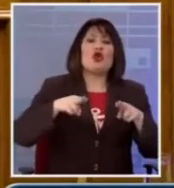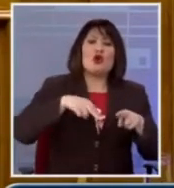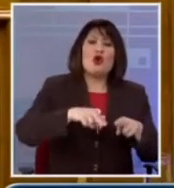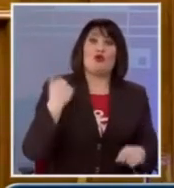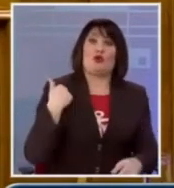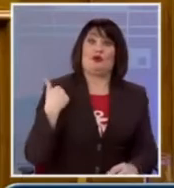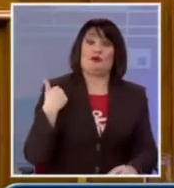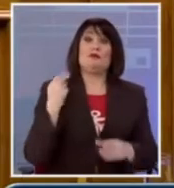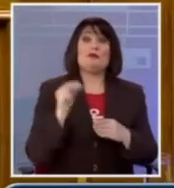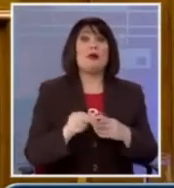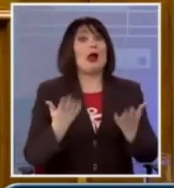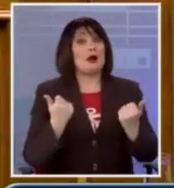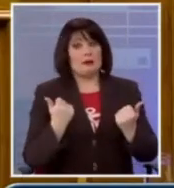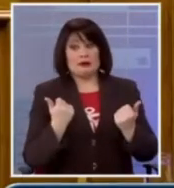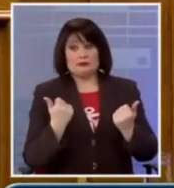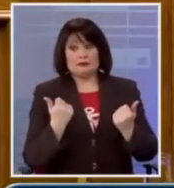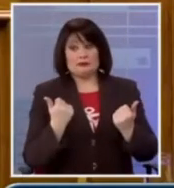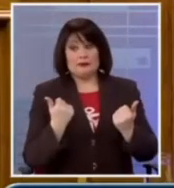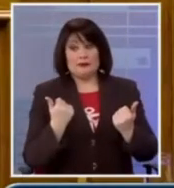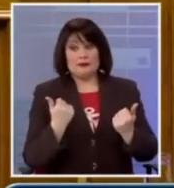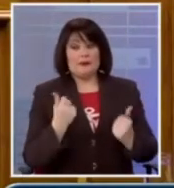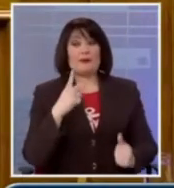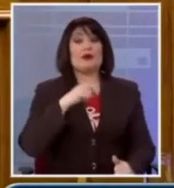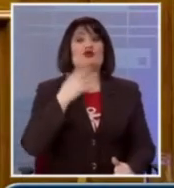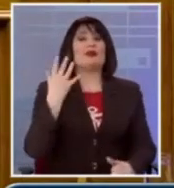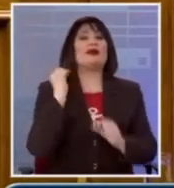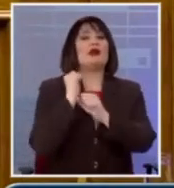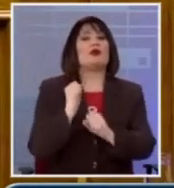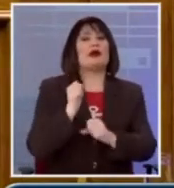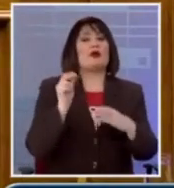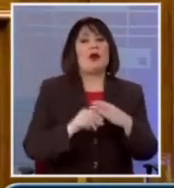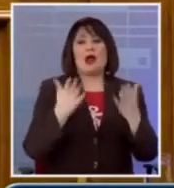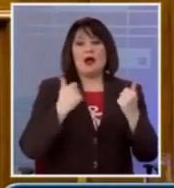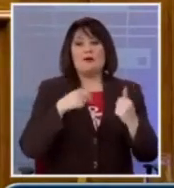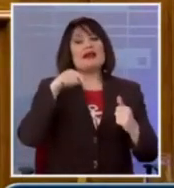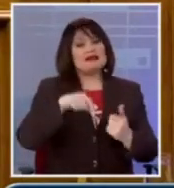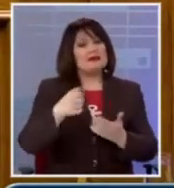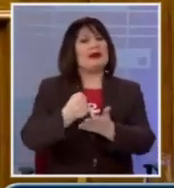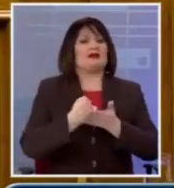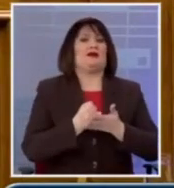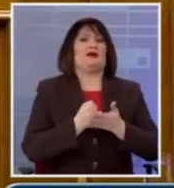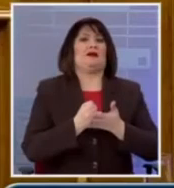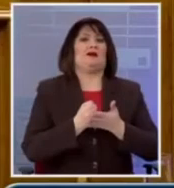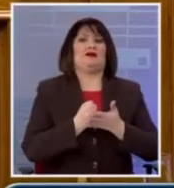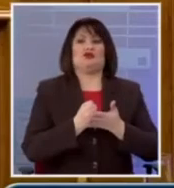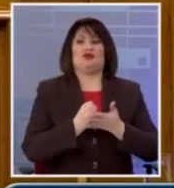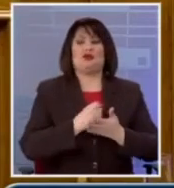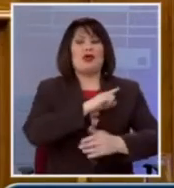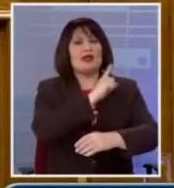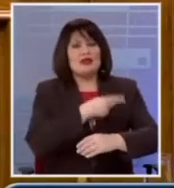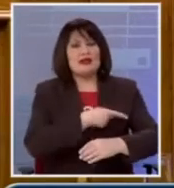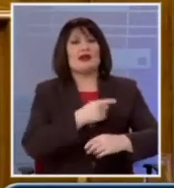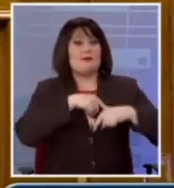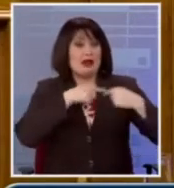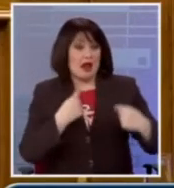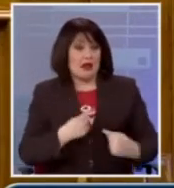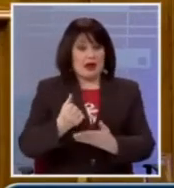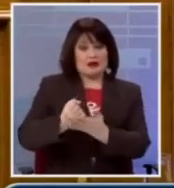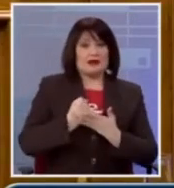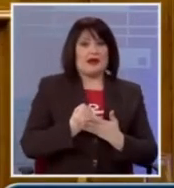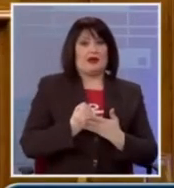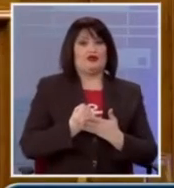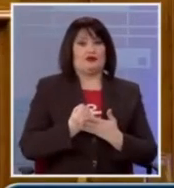ότι δεν μας ψήφισαν στις 25 Γενάρη, αλλά σήμερα μας στηρίζουν με όλη τους τη δύναμη και την καρδιά.